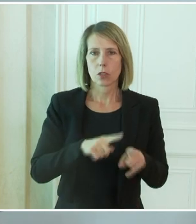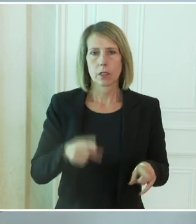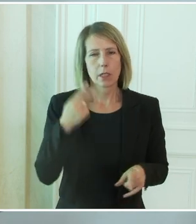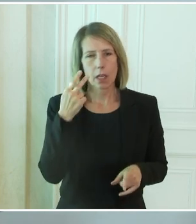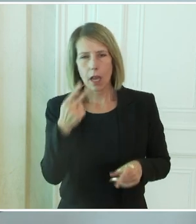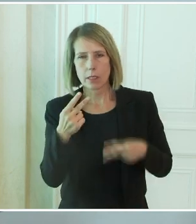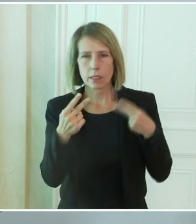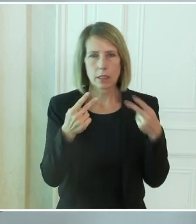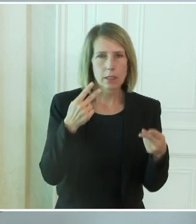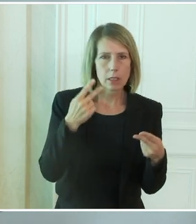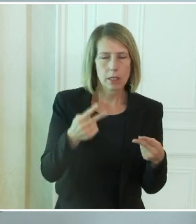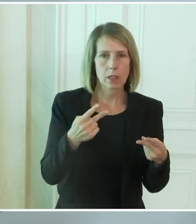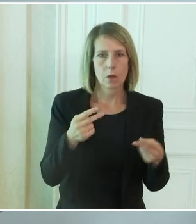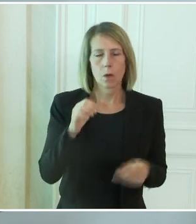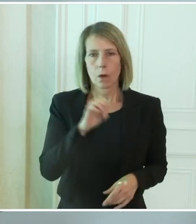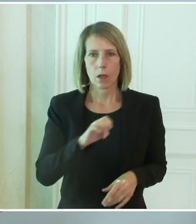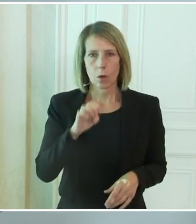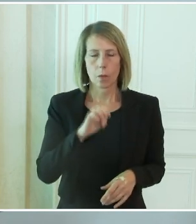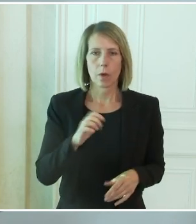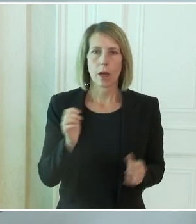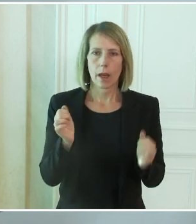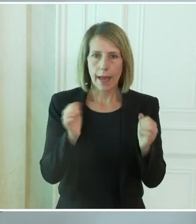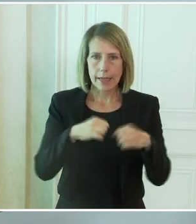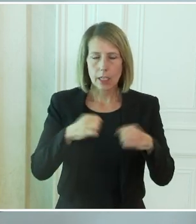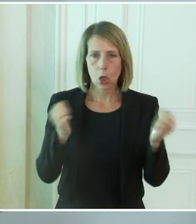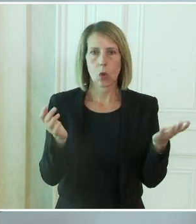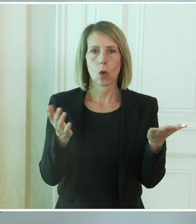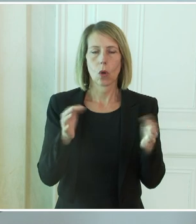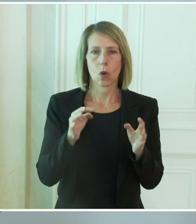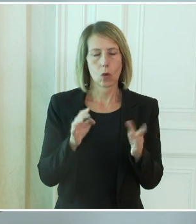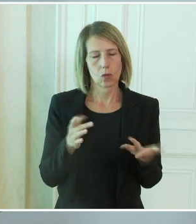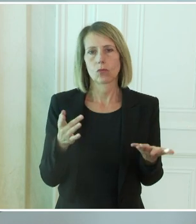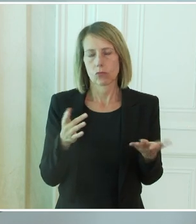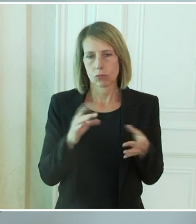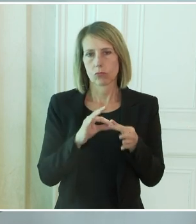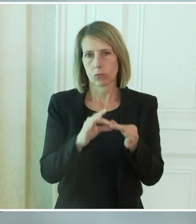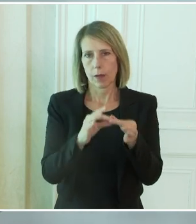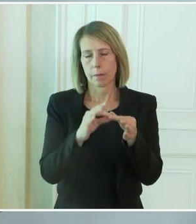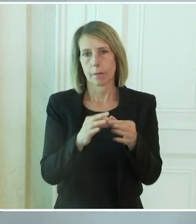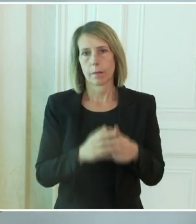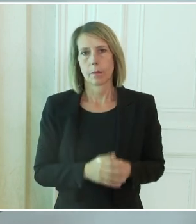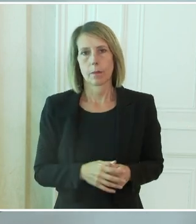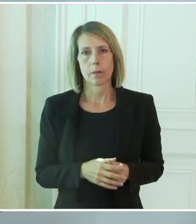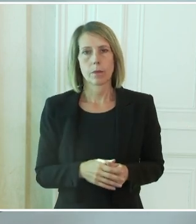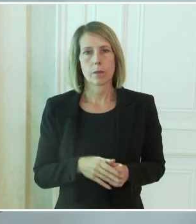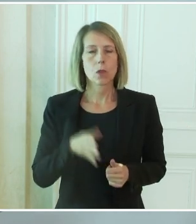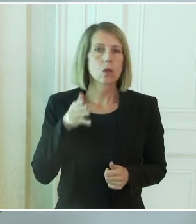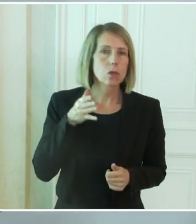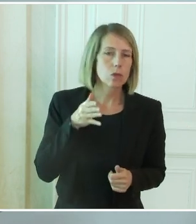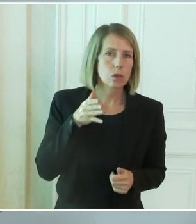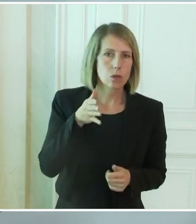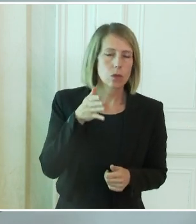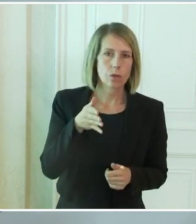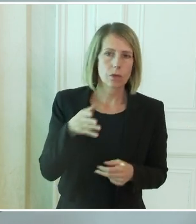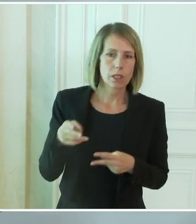Ansichten, was die Europaeinigung betrifft und der zukünftige Weg